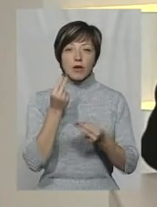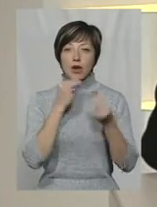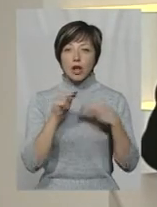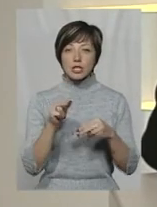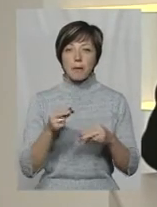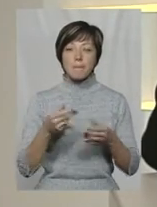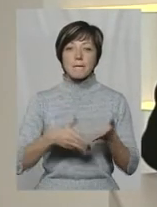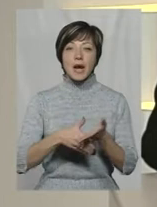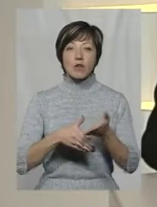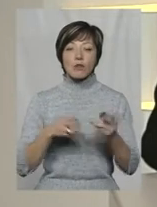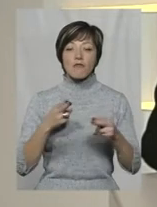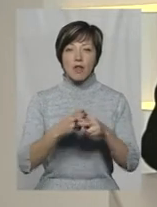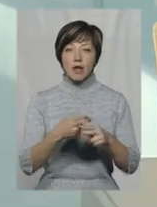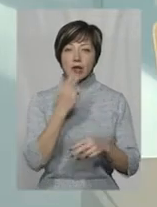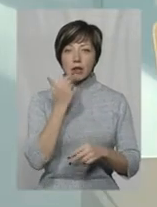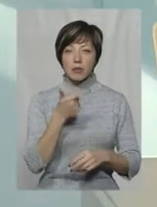та ГРВІ?